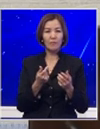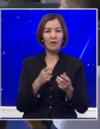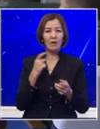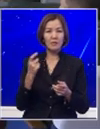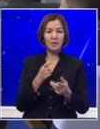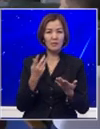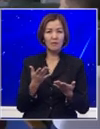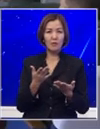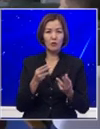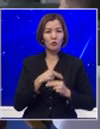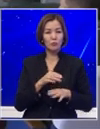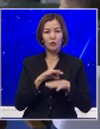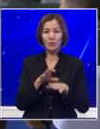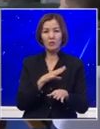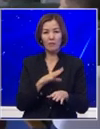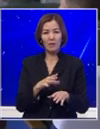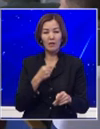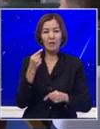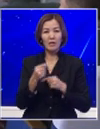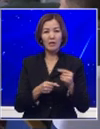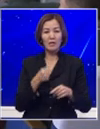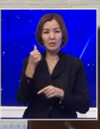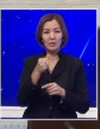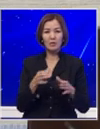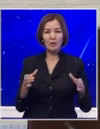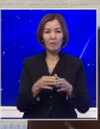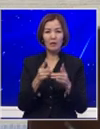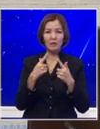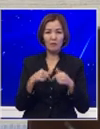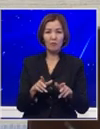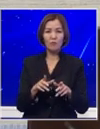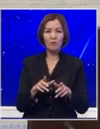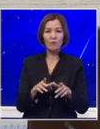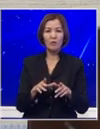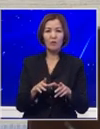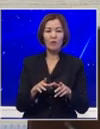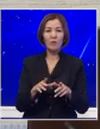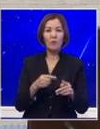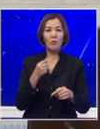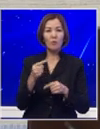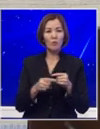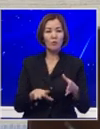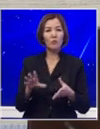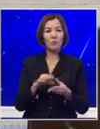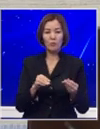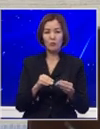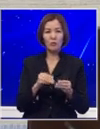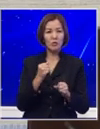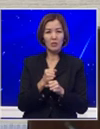Ne pomidorlarımın istemeye, ne ana o bal şarımın jımsız yasamağa. Yemin o keliş yıllarına